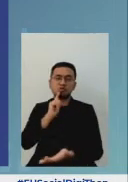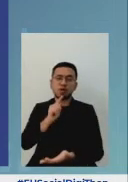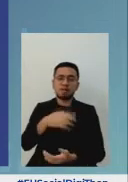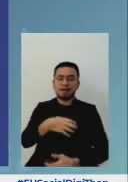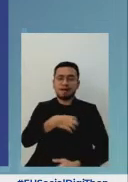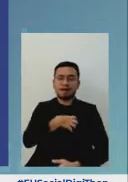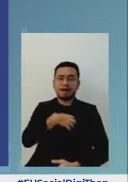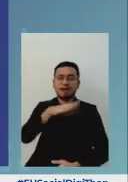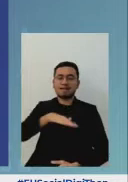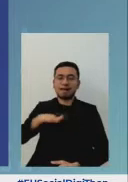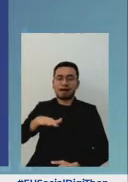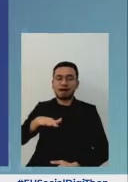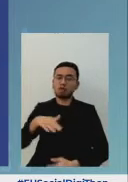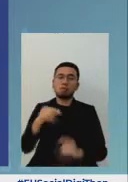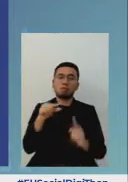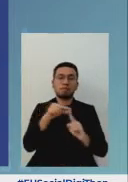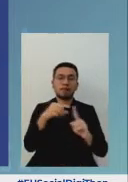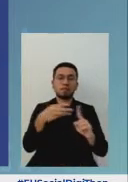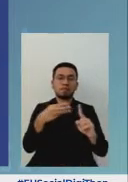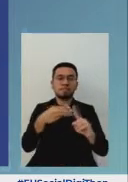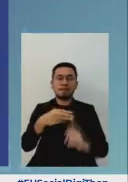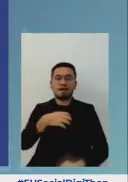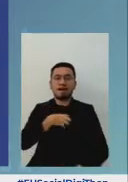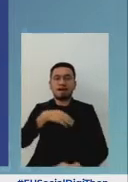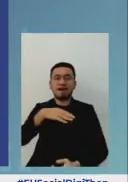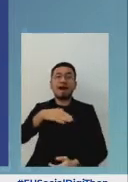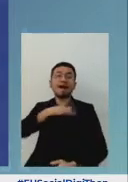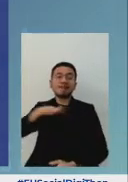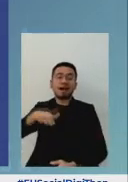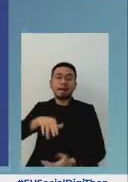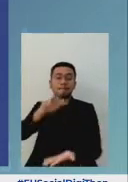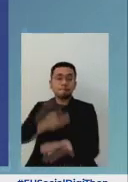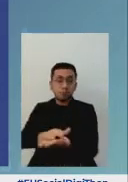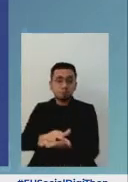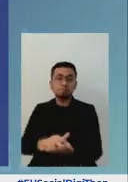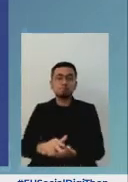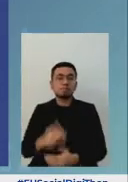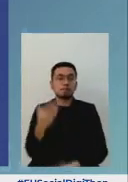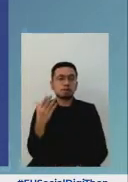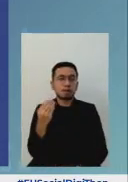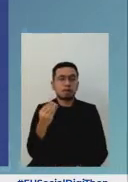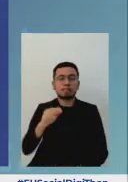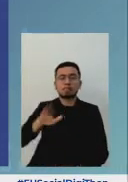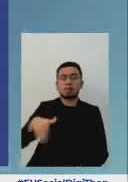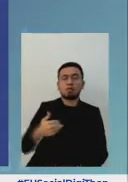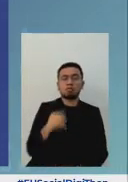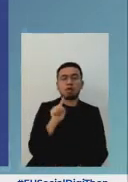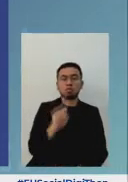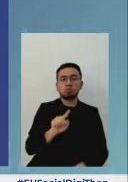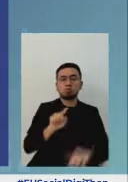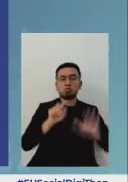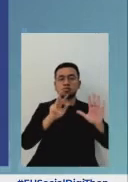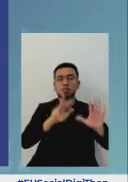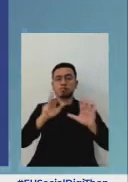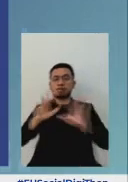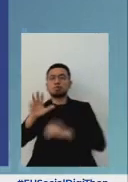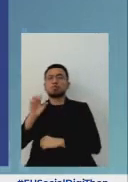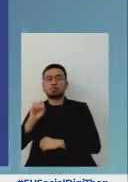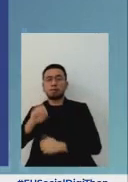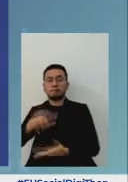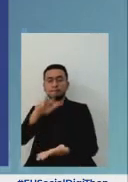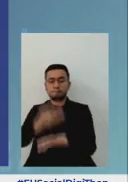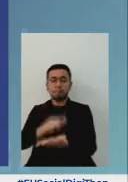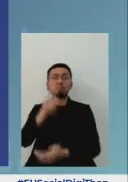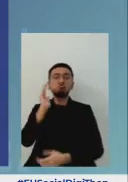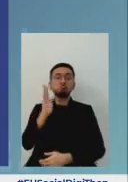atau UN Conventions on the Rights of a Child sejak tahun 1990. Jadi Indonesia sudah menjadi negara